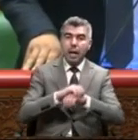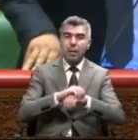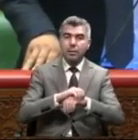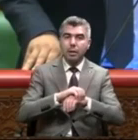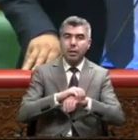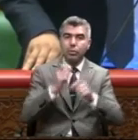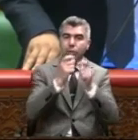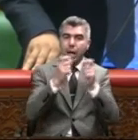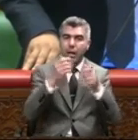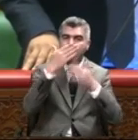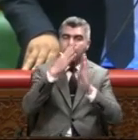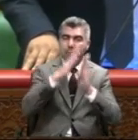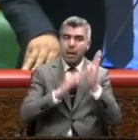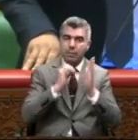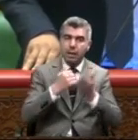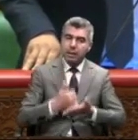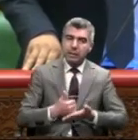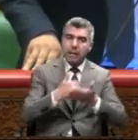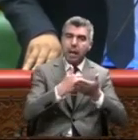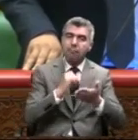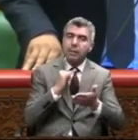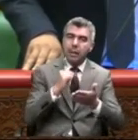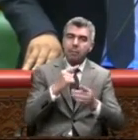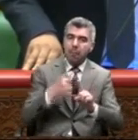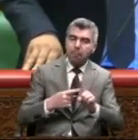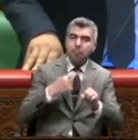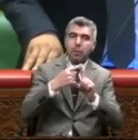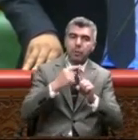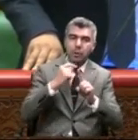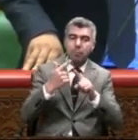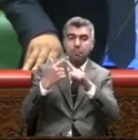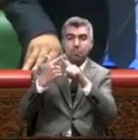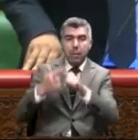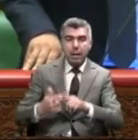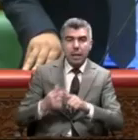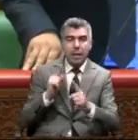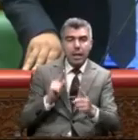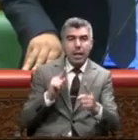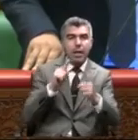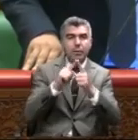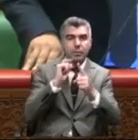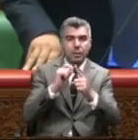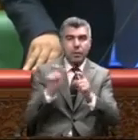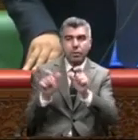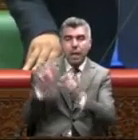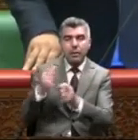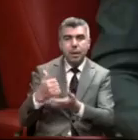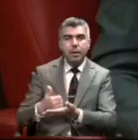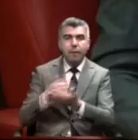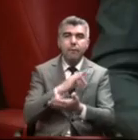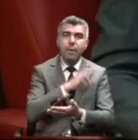المغرب سندعم اي تمديد او رفع من الميزانيه التي تستهدف تحسين القدره الشرائيه